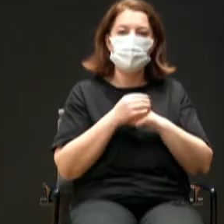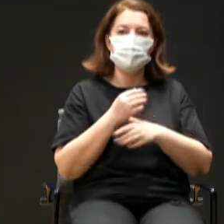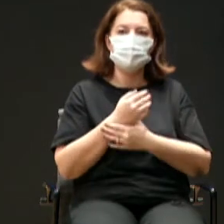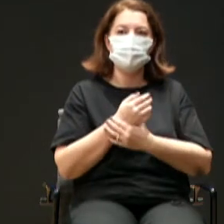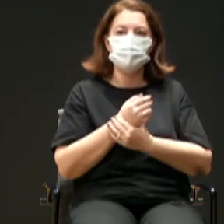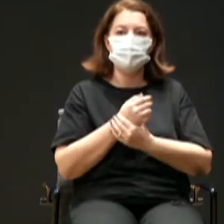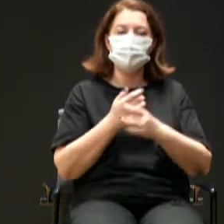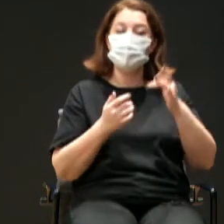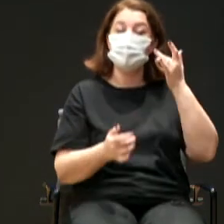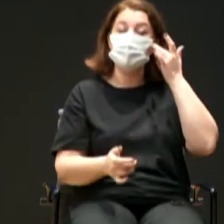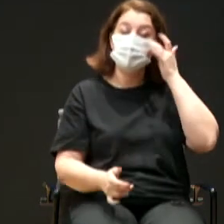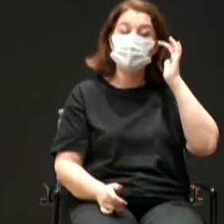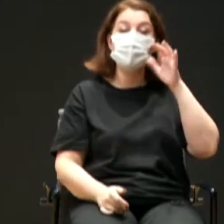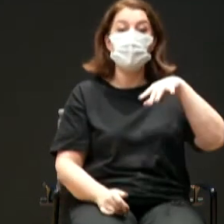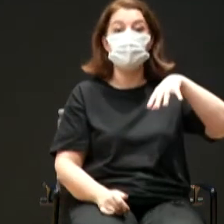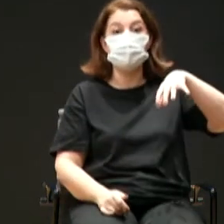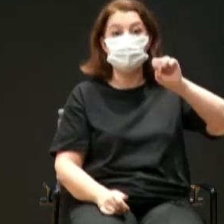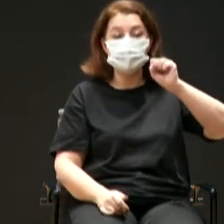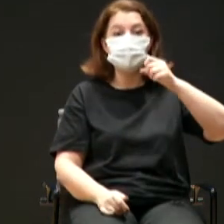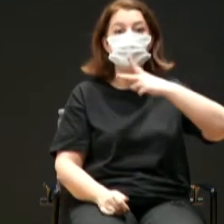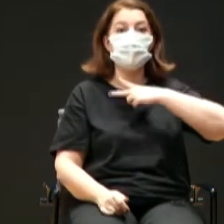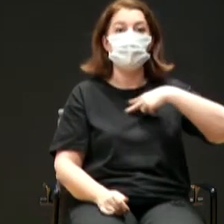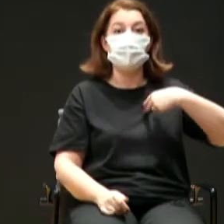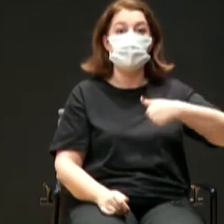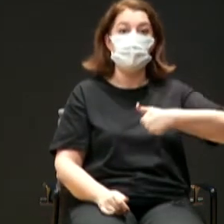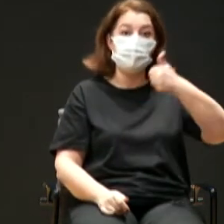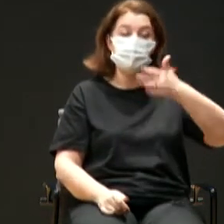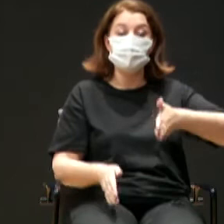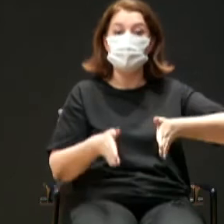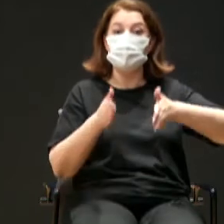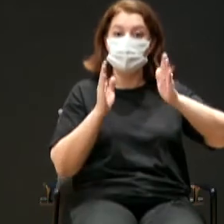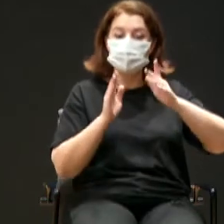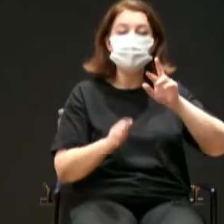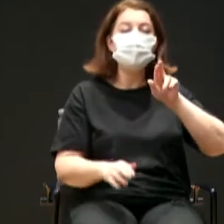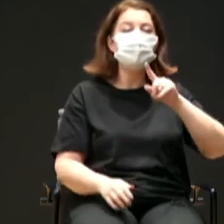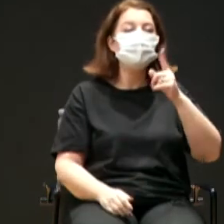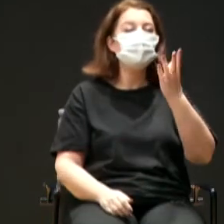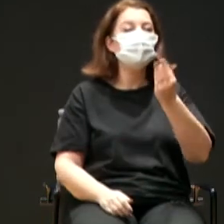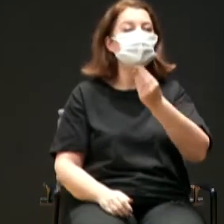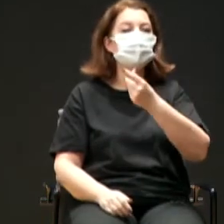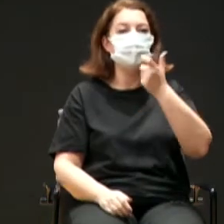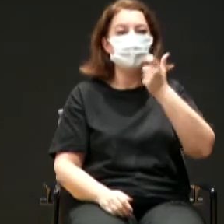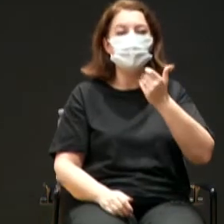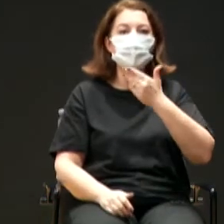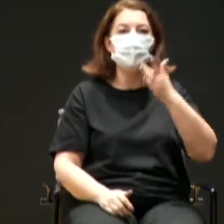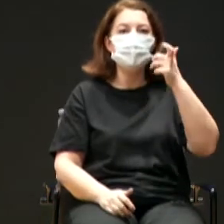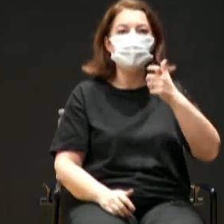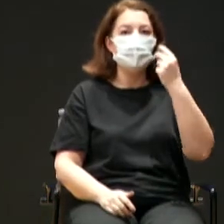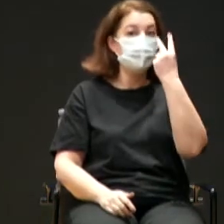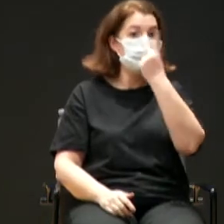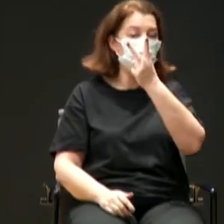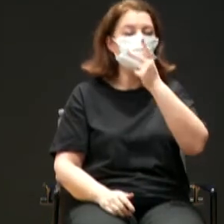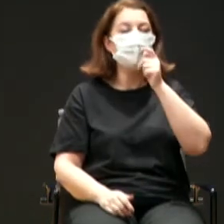işte kültür merkezleri, belediye başkanlık binaları gibi birçok yerlerin Büyükşehir tarafından yapılıp